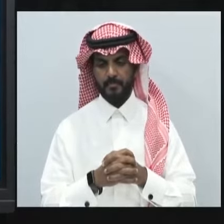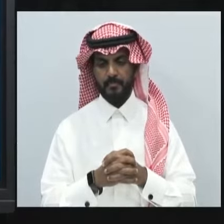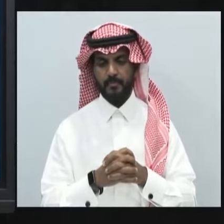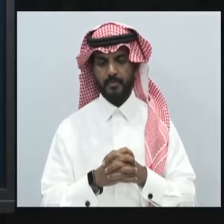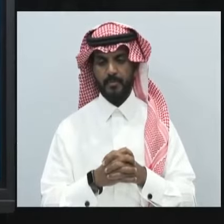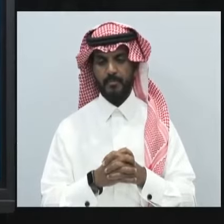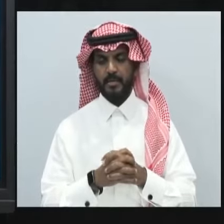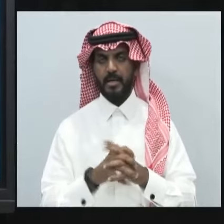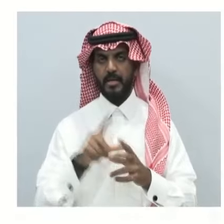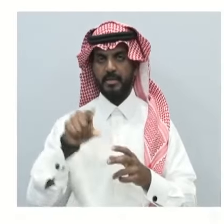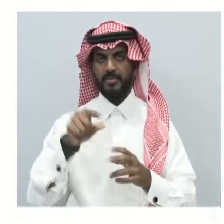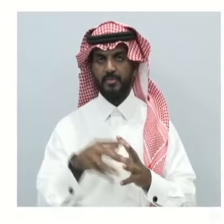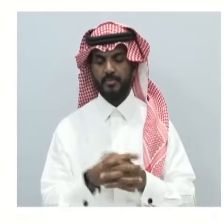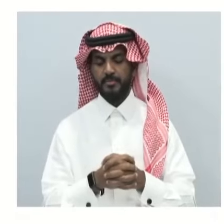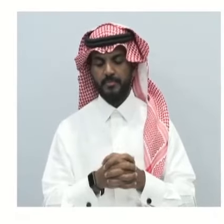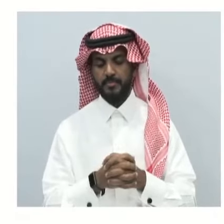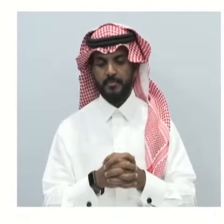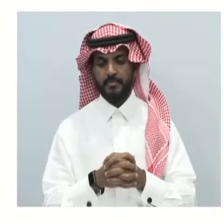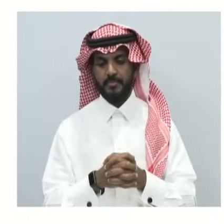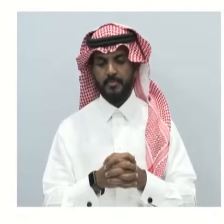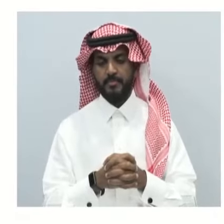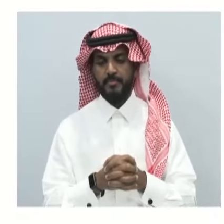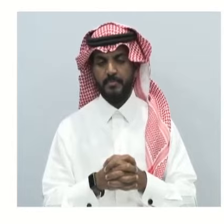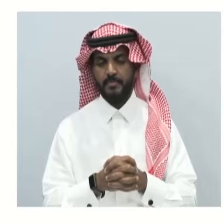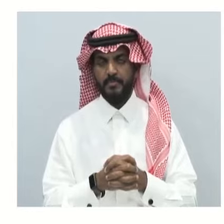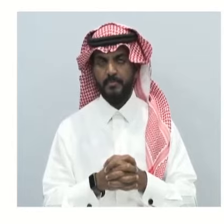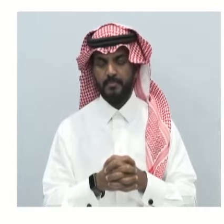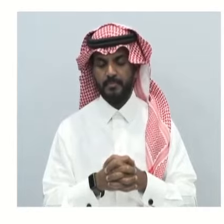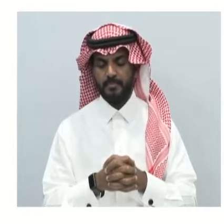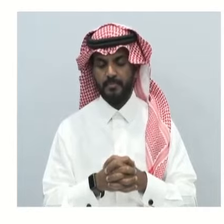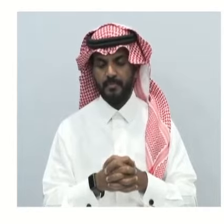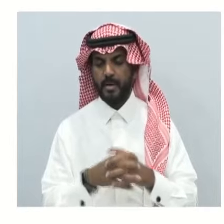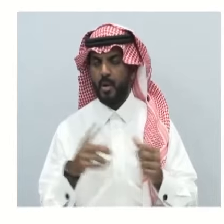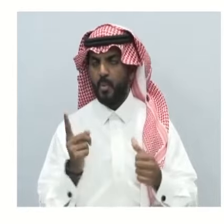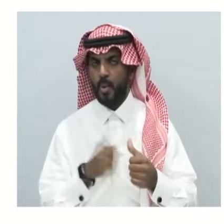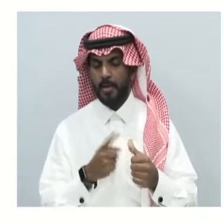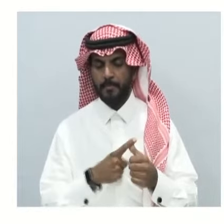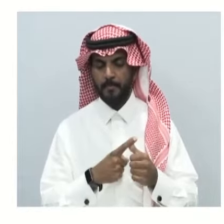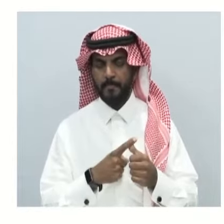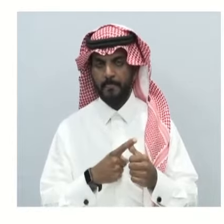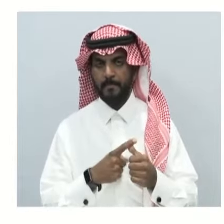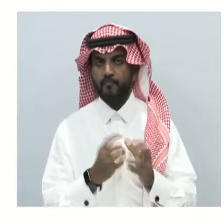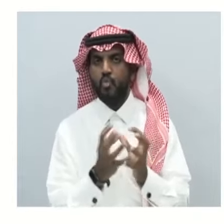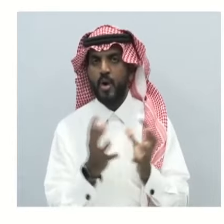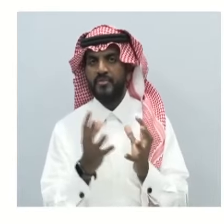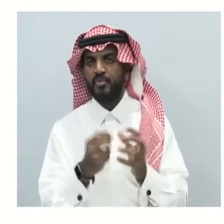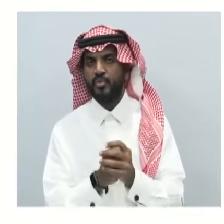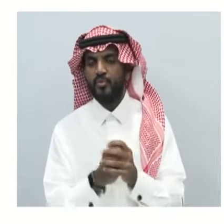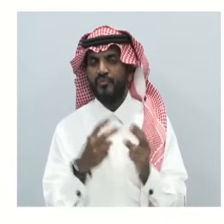احسنتم رائعون اذا من ابرز تلك المعالم الموجوده على سطح القمر نذكر الفوهات